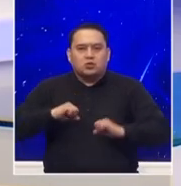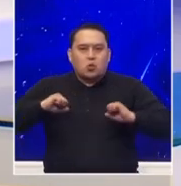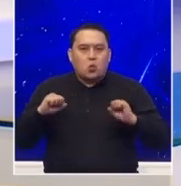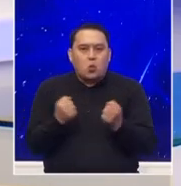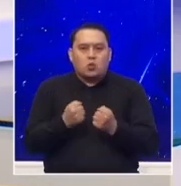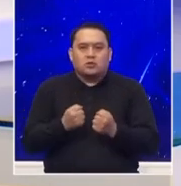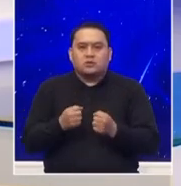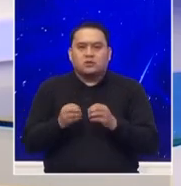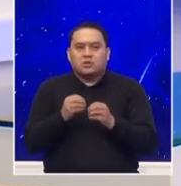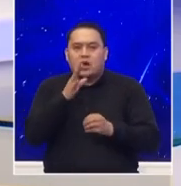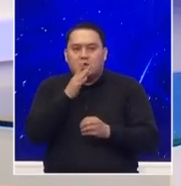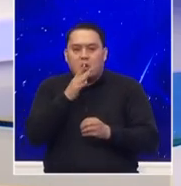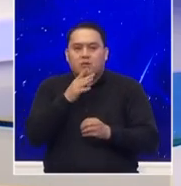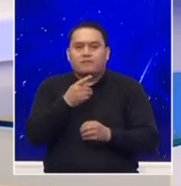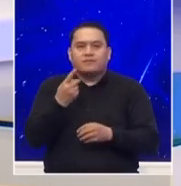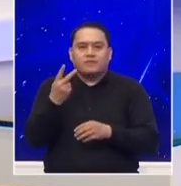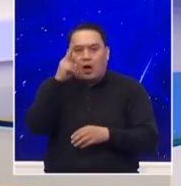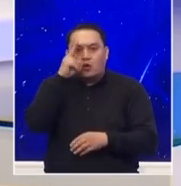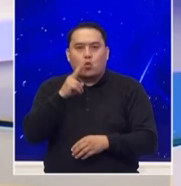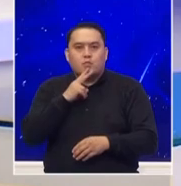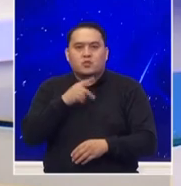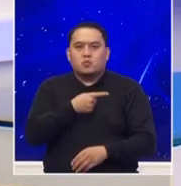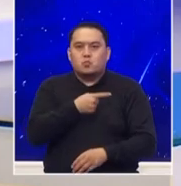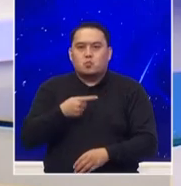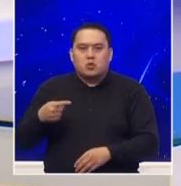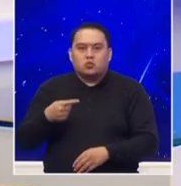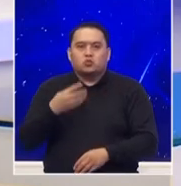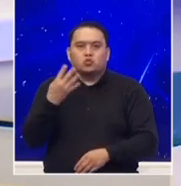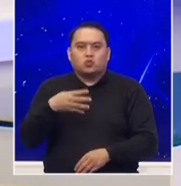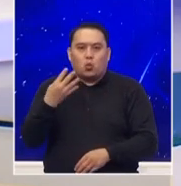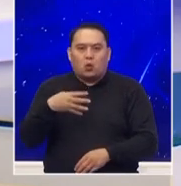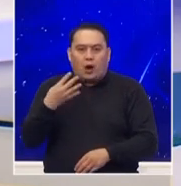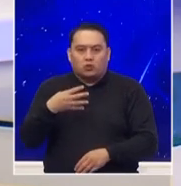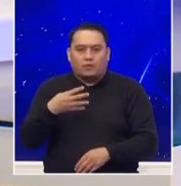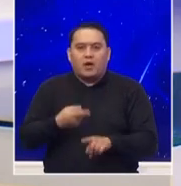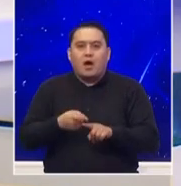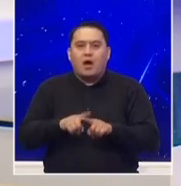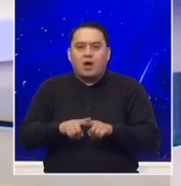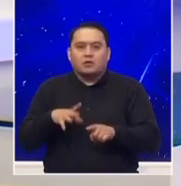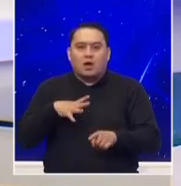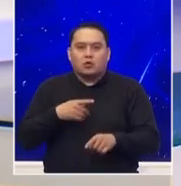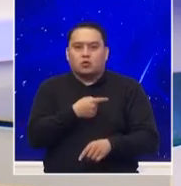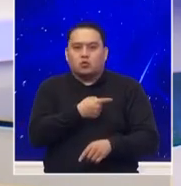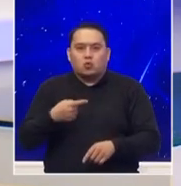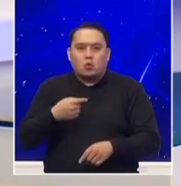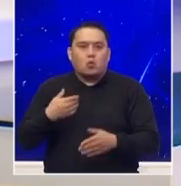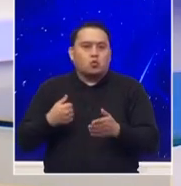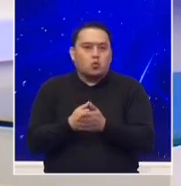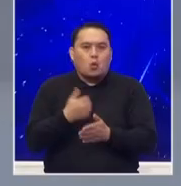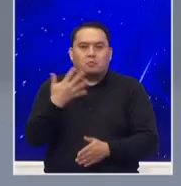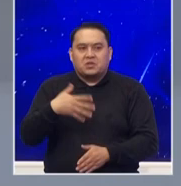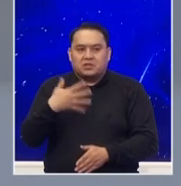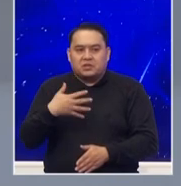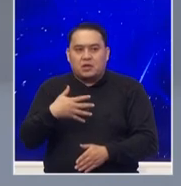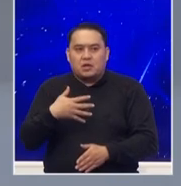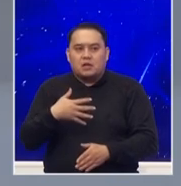за последние десятилетия. Уже второй месяц столбик термометра держится ниже отметки в 40 градусов, а иногда опускается ниже 50.